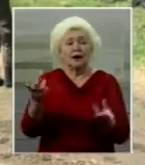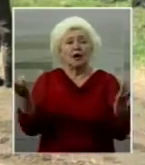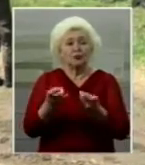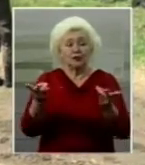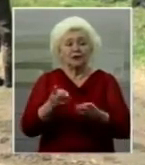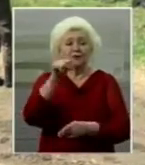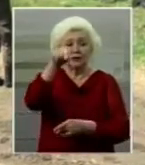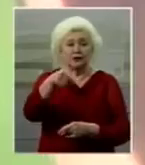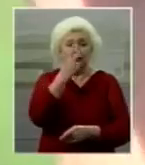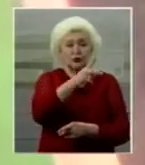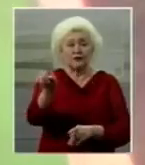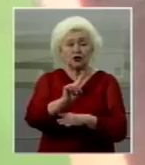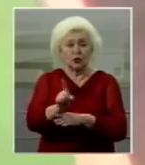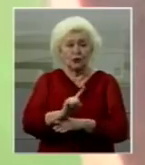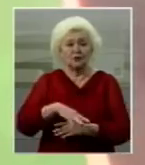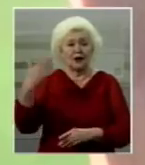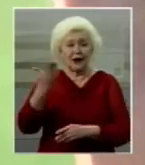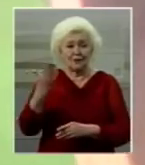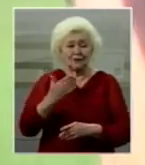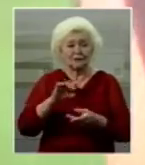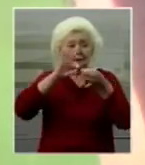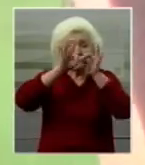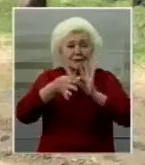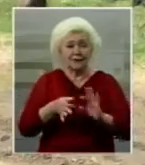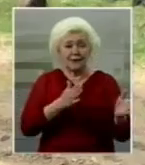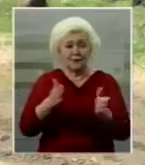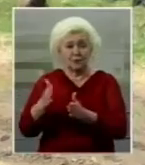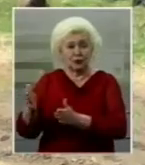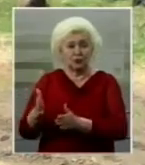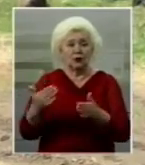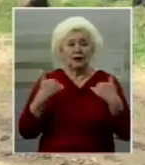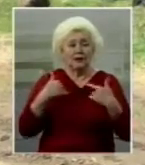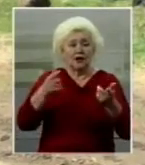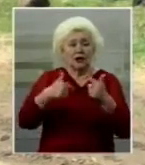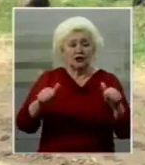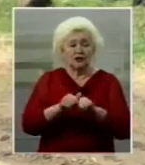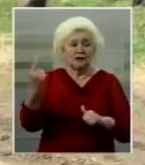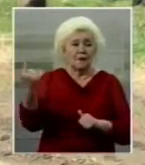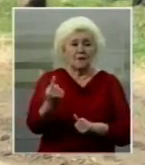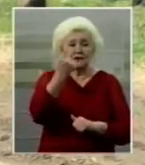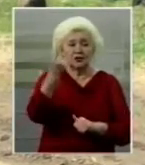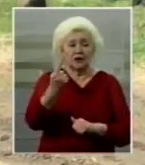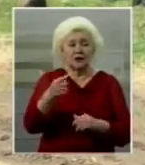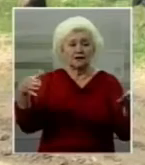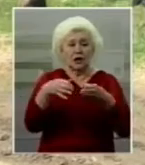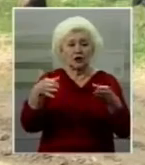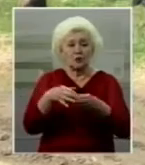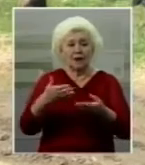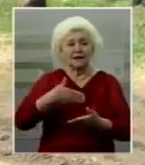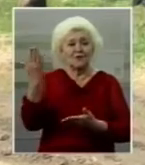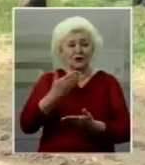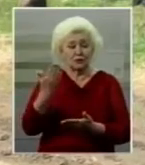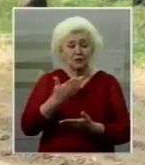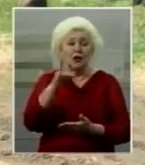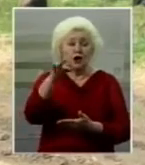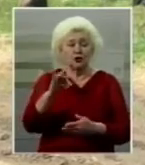потрібно для цього віду, щоб нормально виступити, ретельна підготовка. За історію нашої частини перший раз, коли так команда виступила.